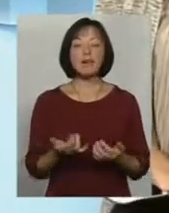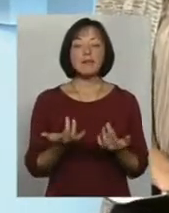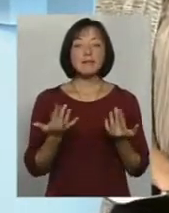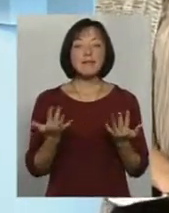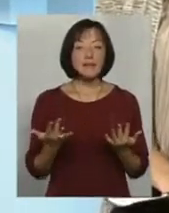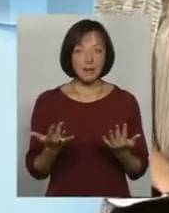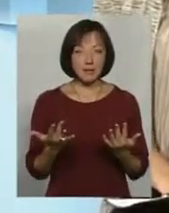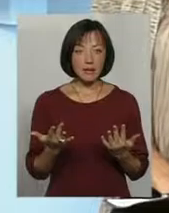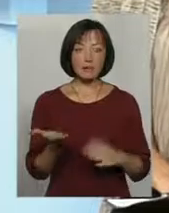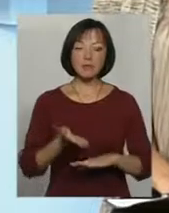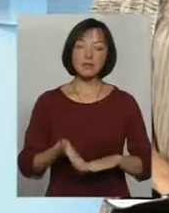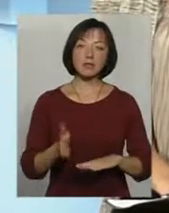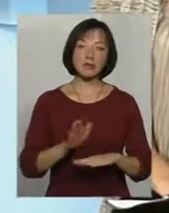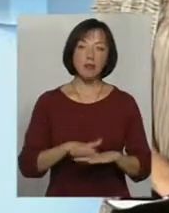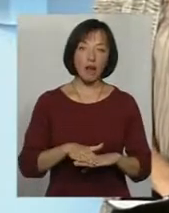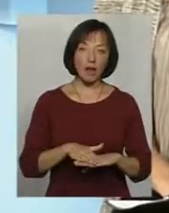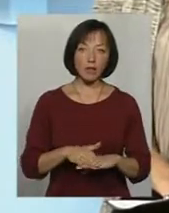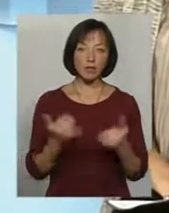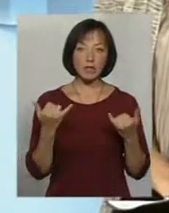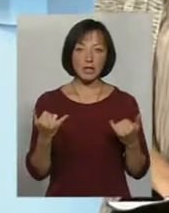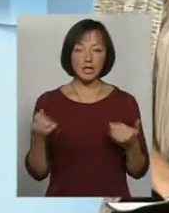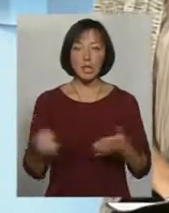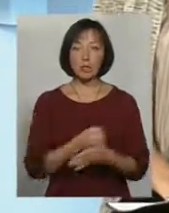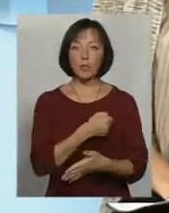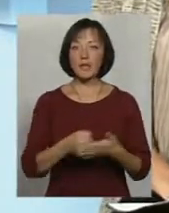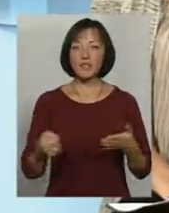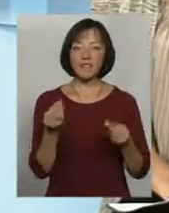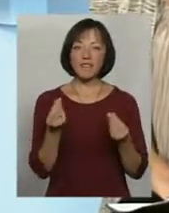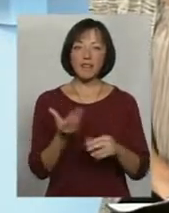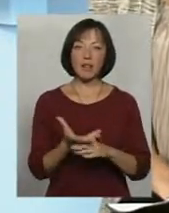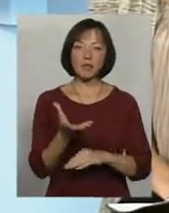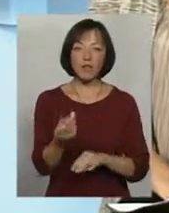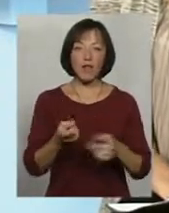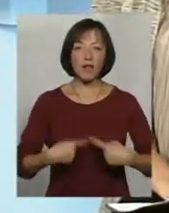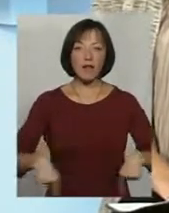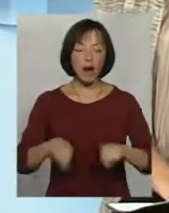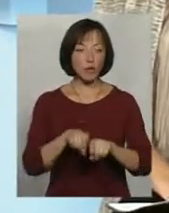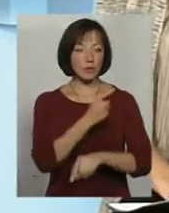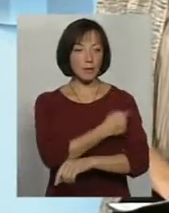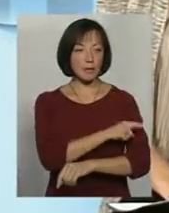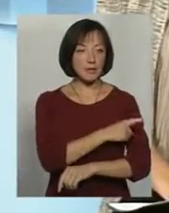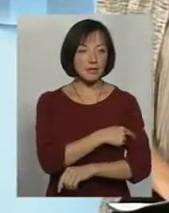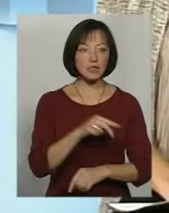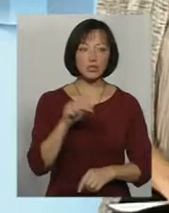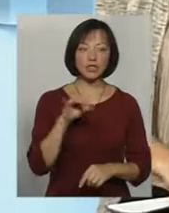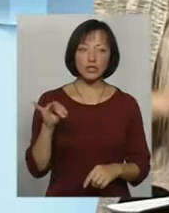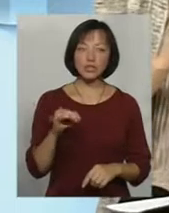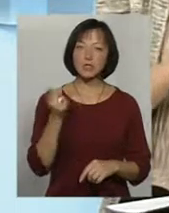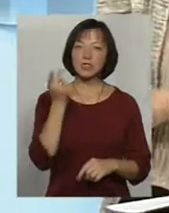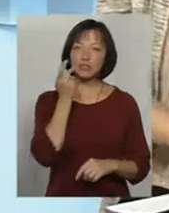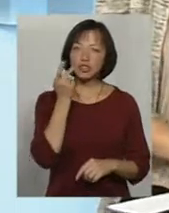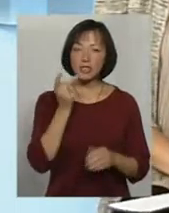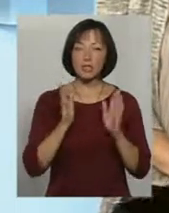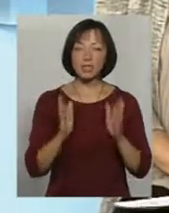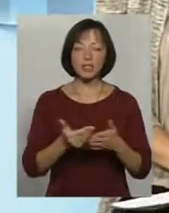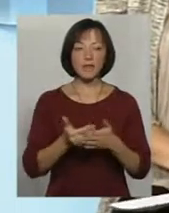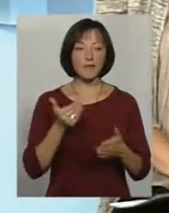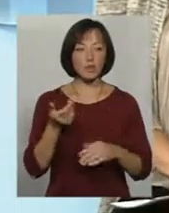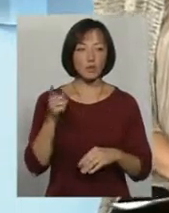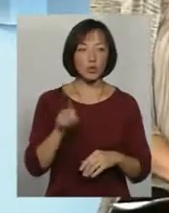наскільки складно нині добитися фінансування у галузі медицини, і чи завжди лише від